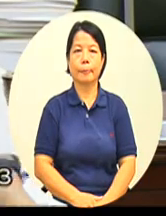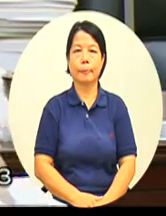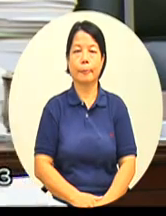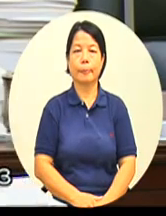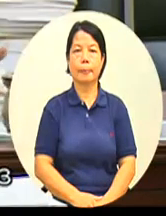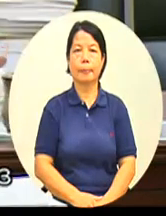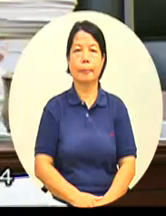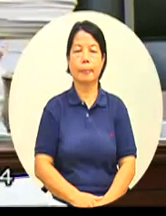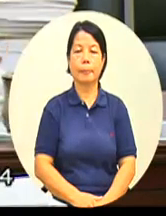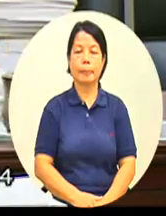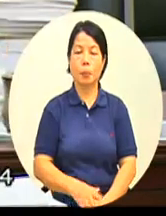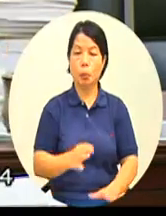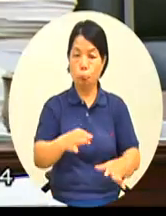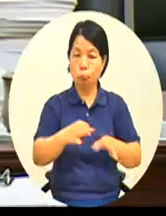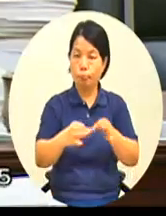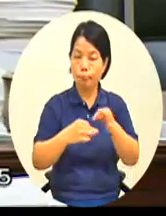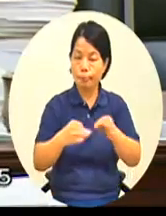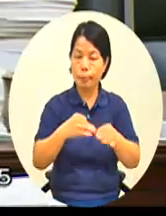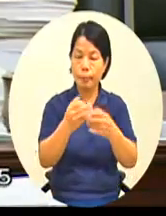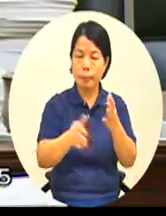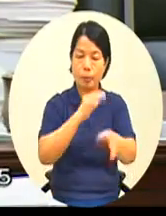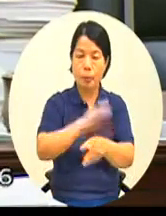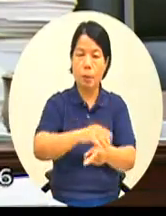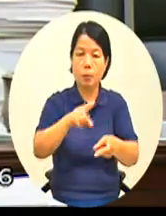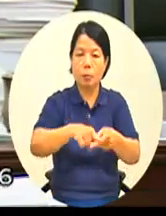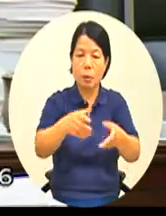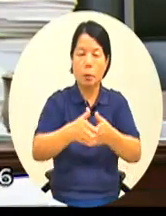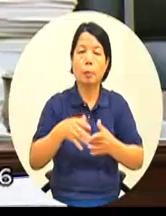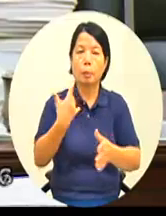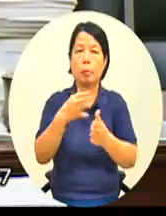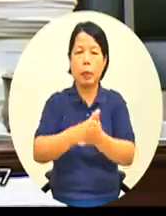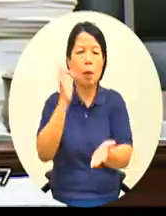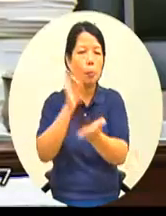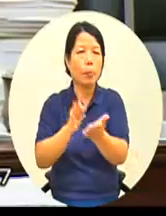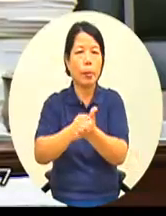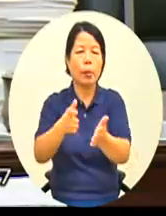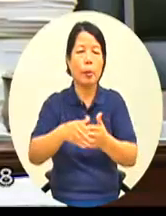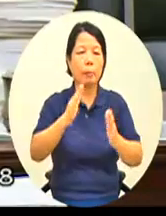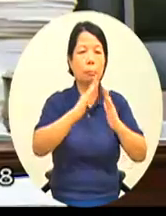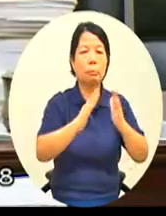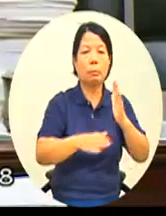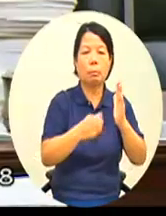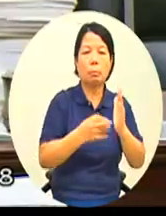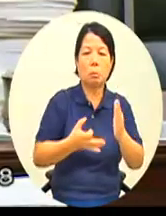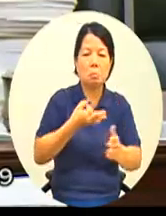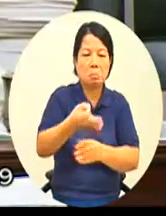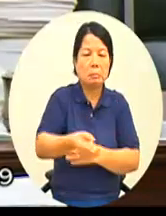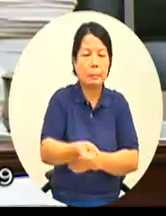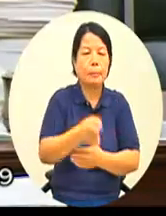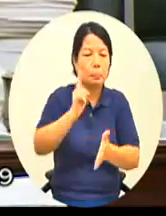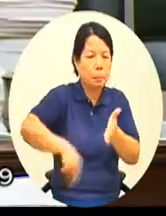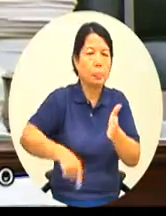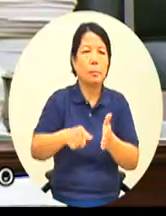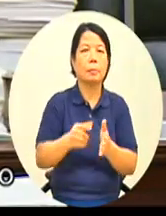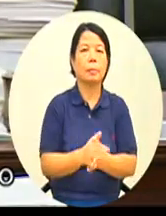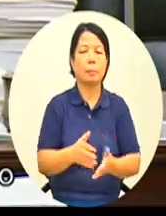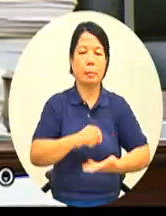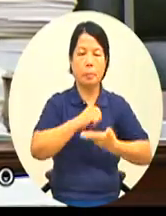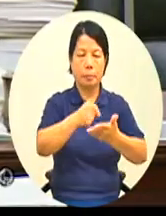经营就是成本嘛，你要它便宜，要用它让一般人家庭付得起，又要他们能够经营能